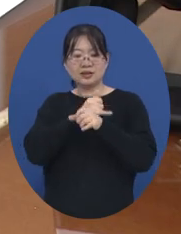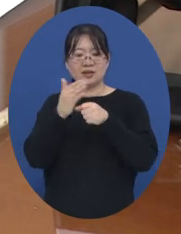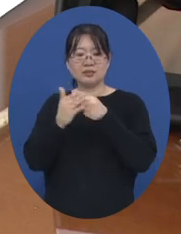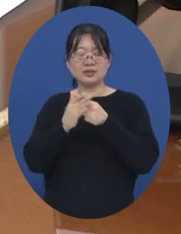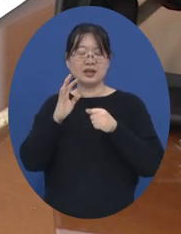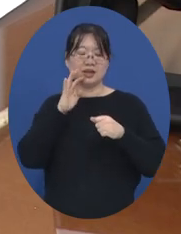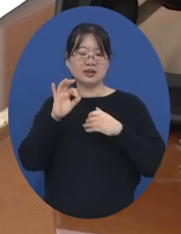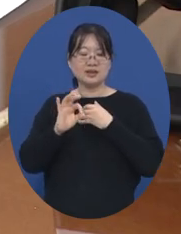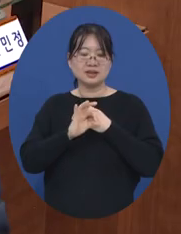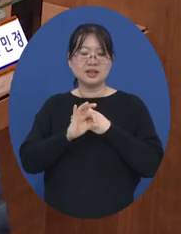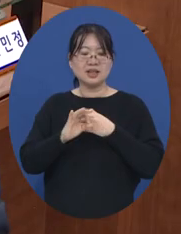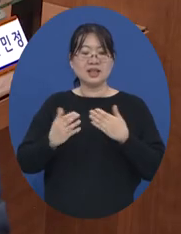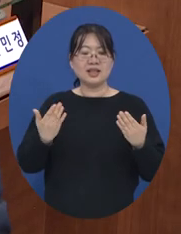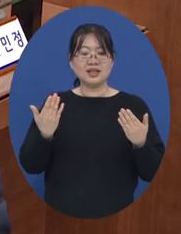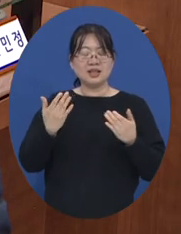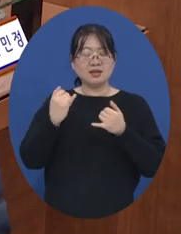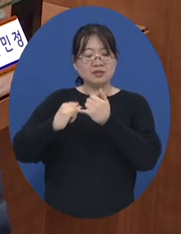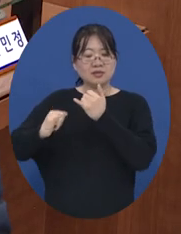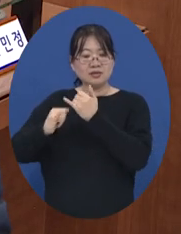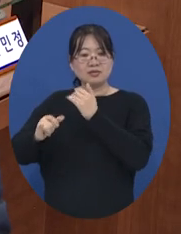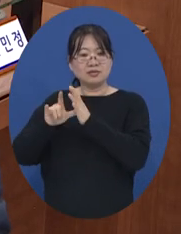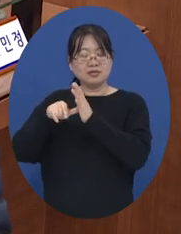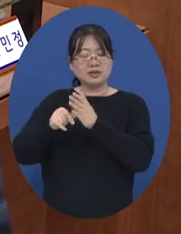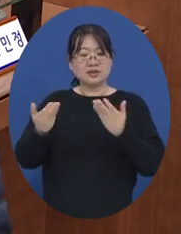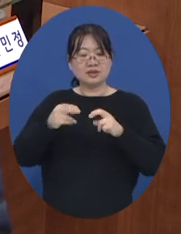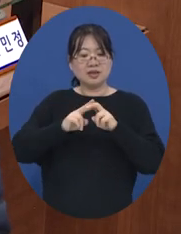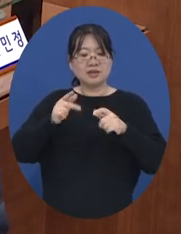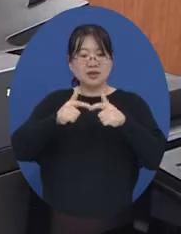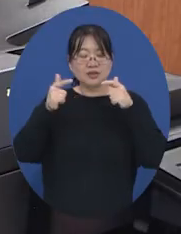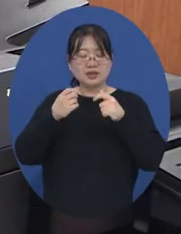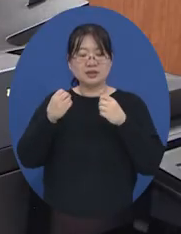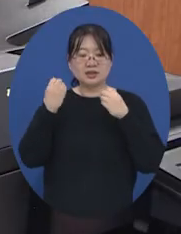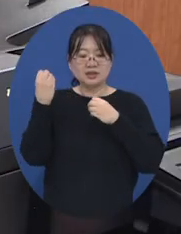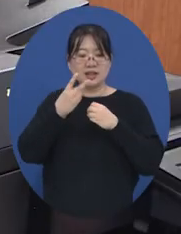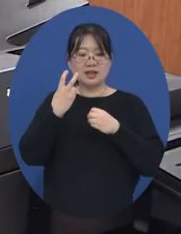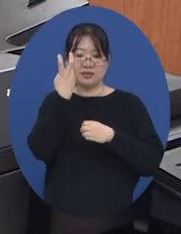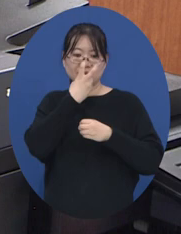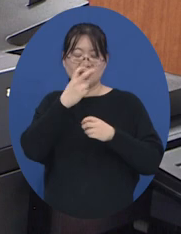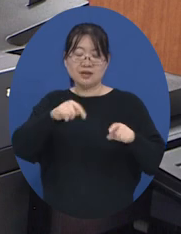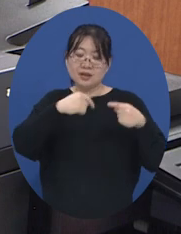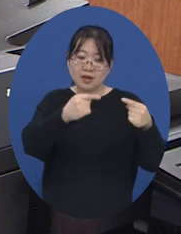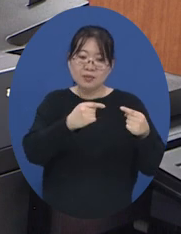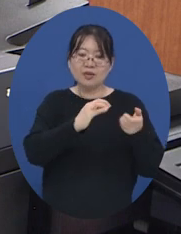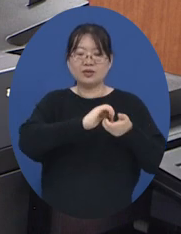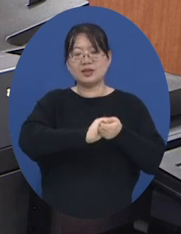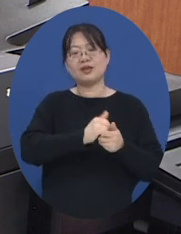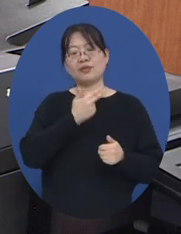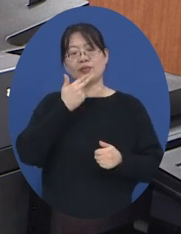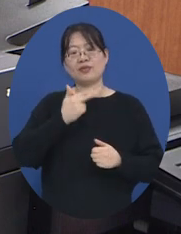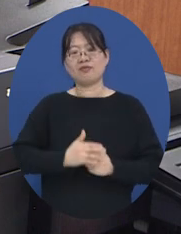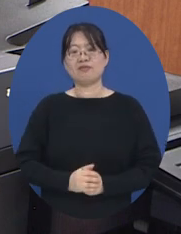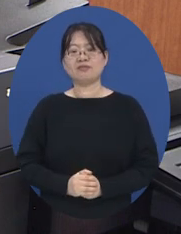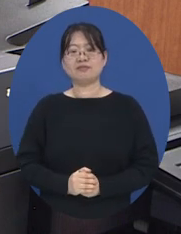저임금 체벌이 발생한 경우에도 일자리 창출사업 재심사 참여를 제안하지 않을 계획입니다